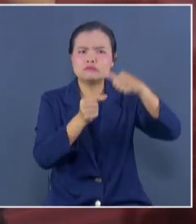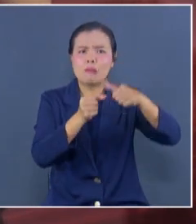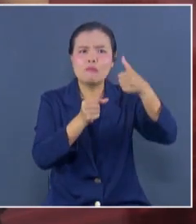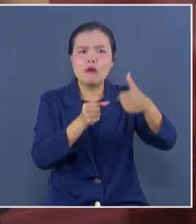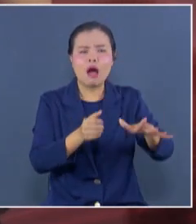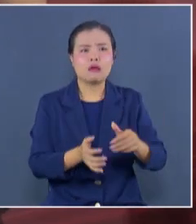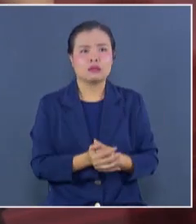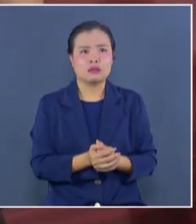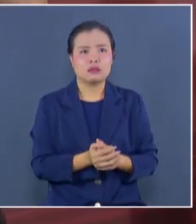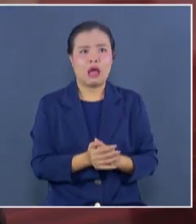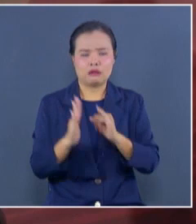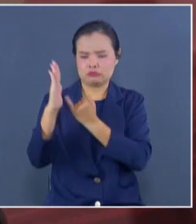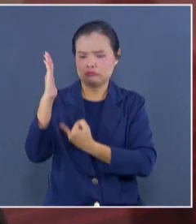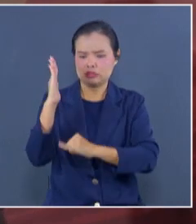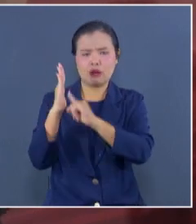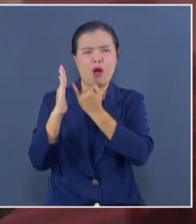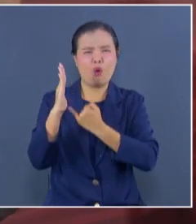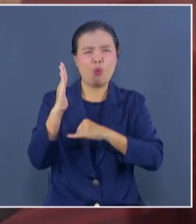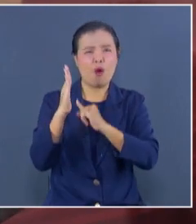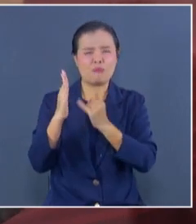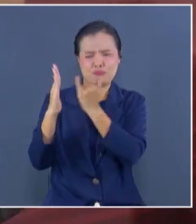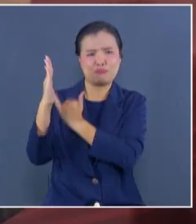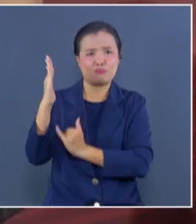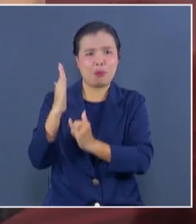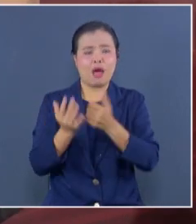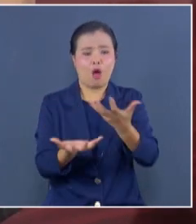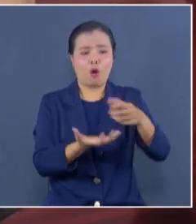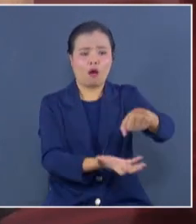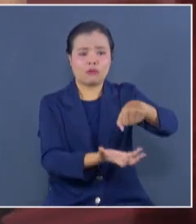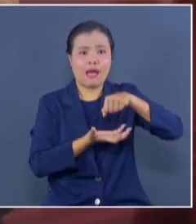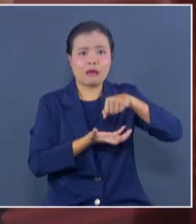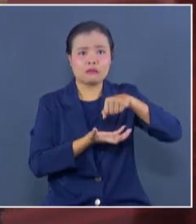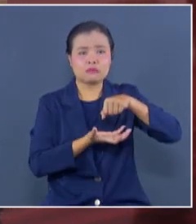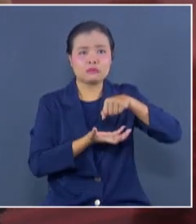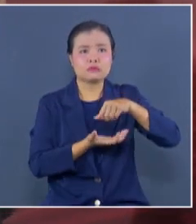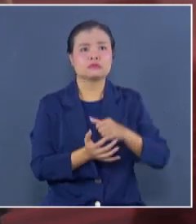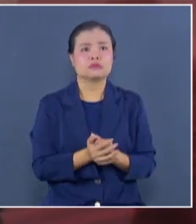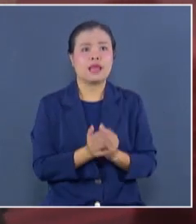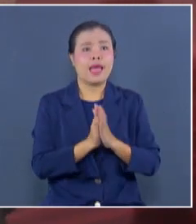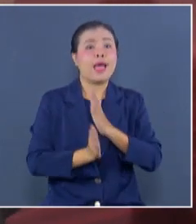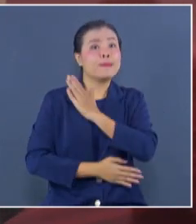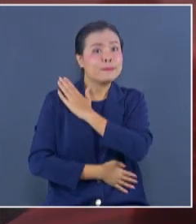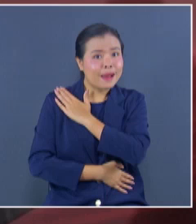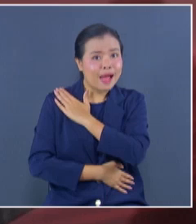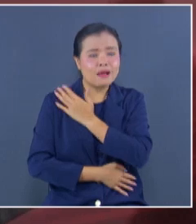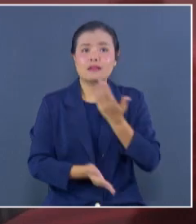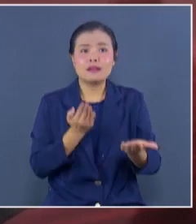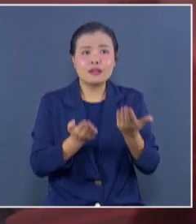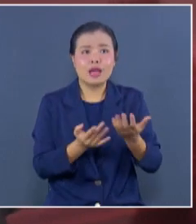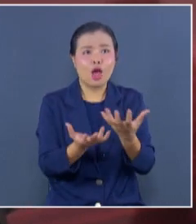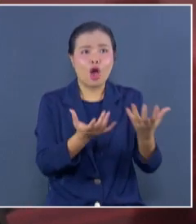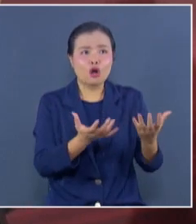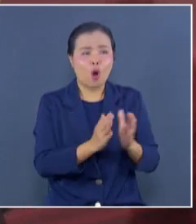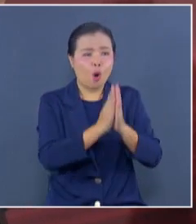าเราไปต่างประวัติหลายที่มากแล้วก็ด้วยความที่ว่าพอคนให้ของมาเนี่ยอย่างเช่นแบบพระหรือว่าอะไรก็แล้วแต่ที่เป็นของ